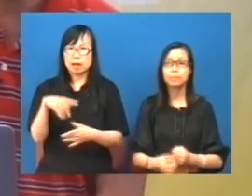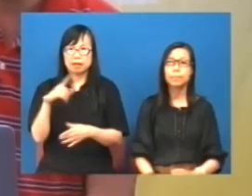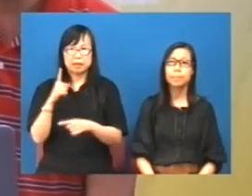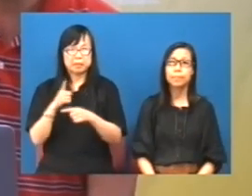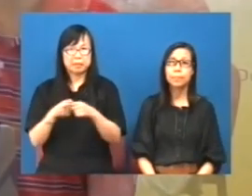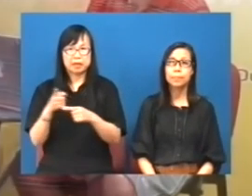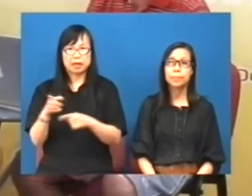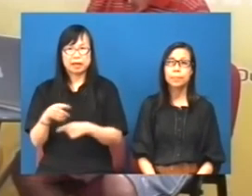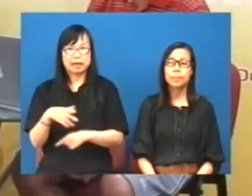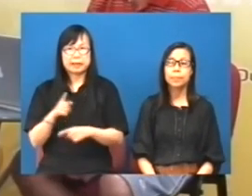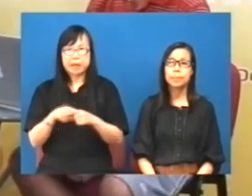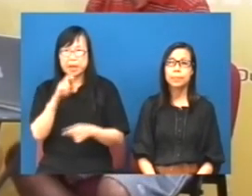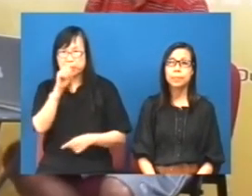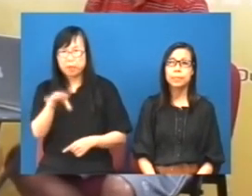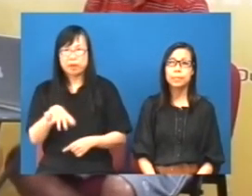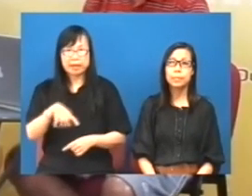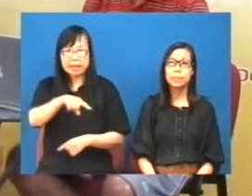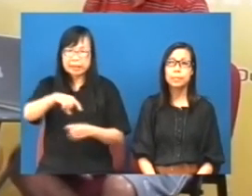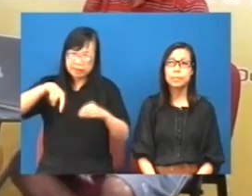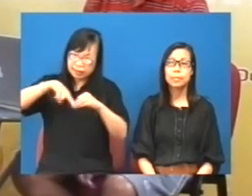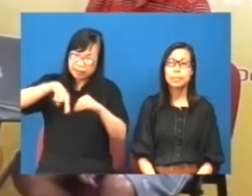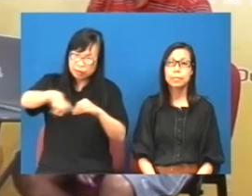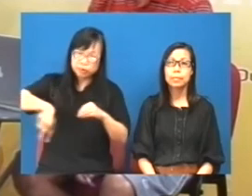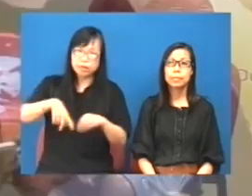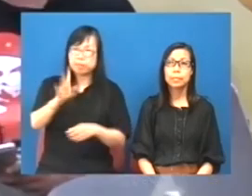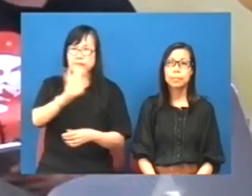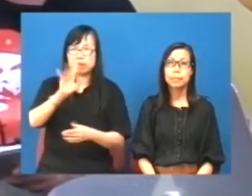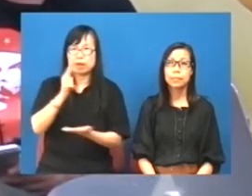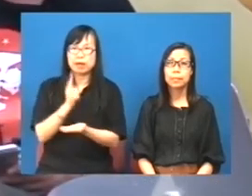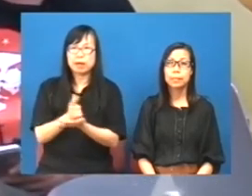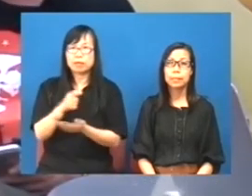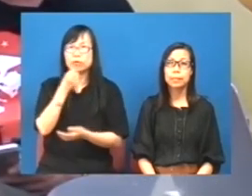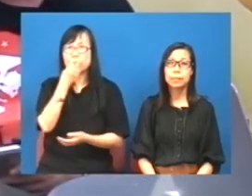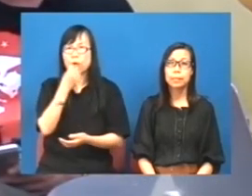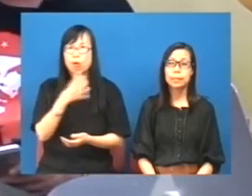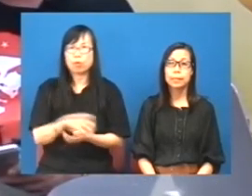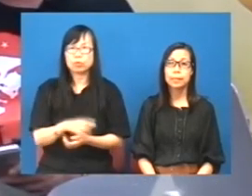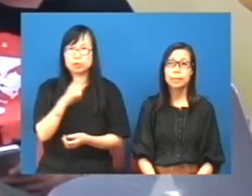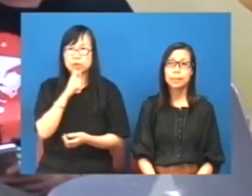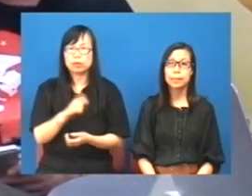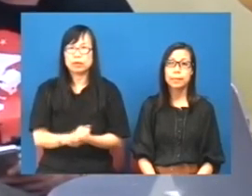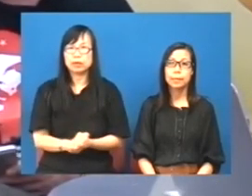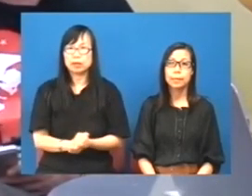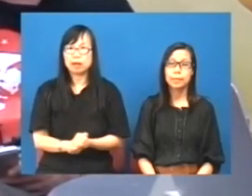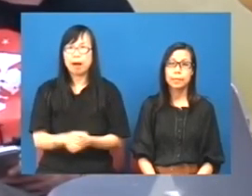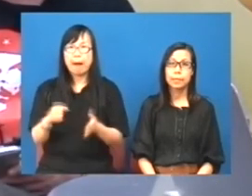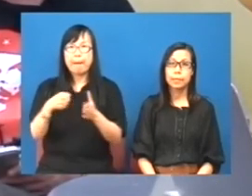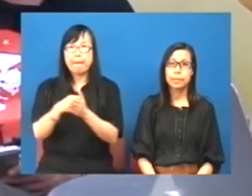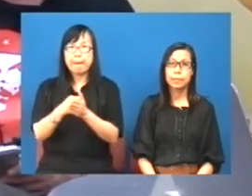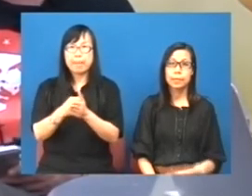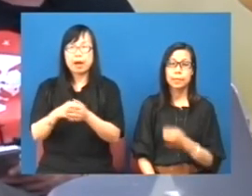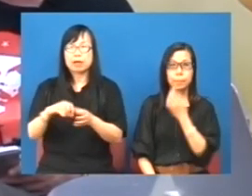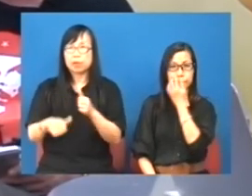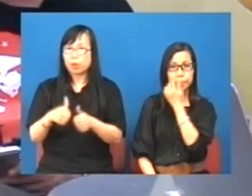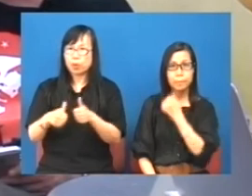其實老實說這些球場的問題就不是香港有的我記得以前巴賽主場都很嚴